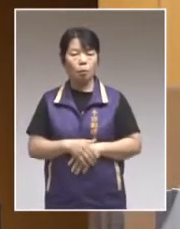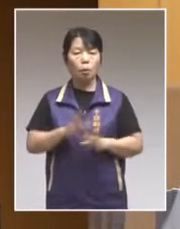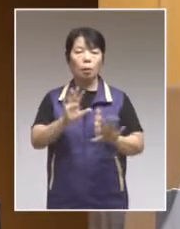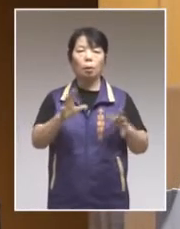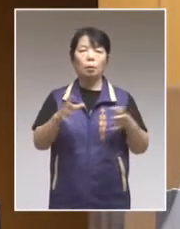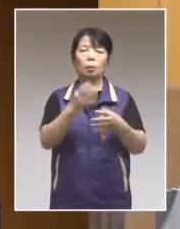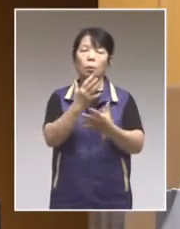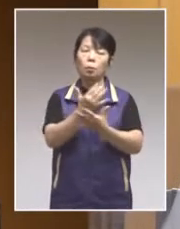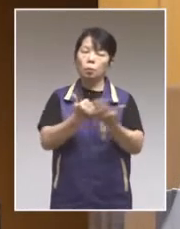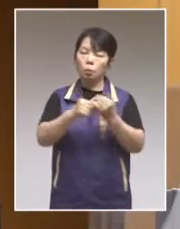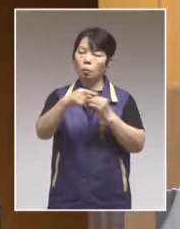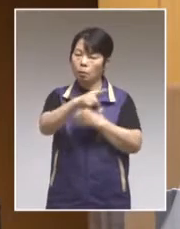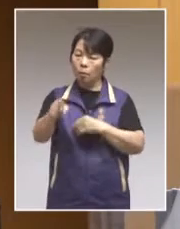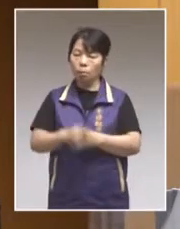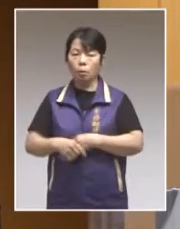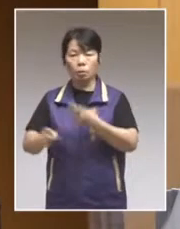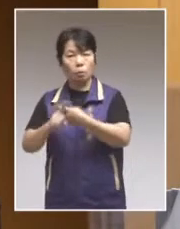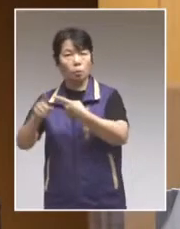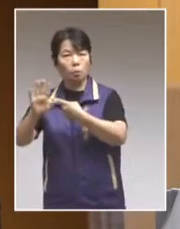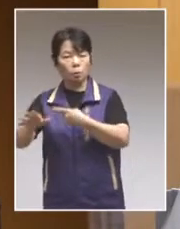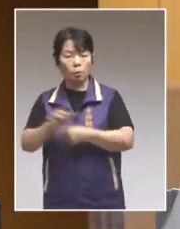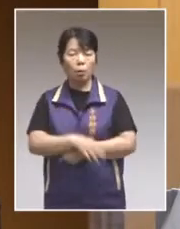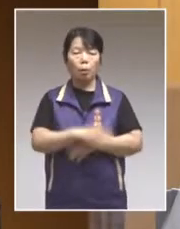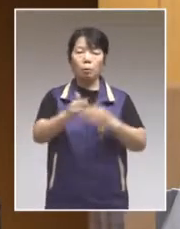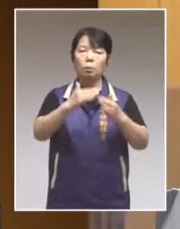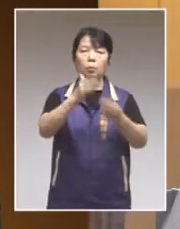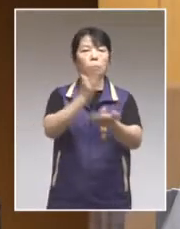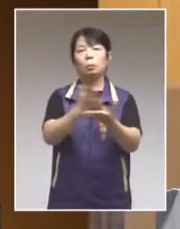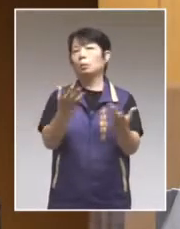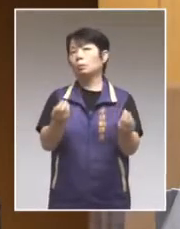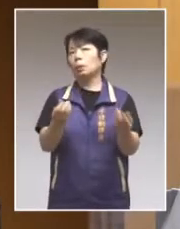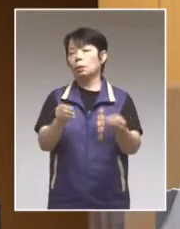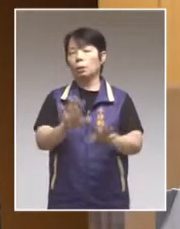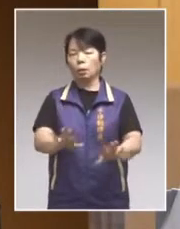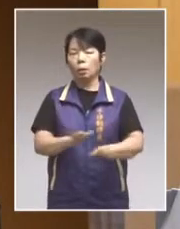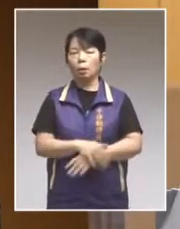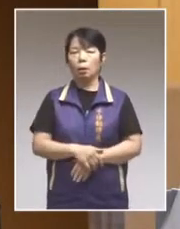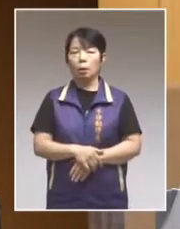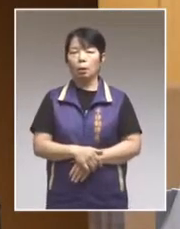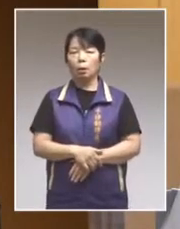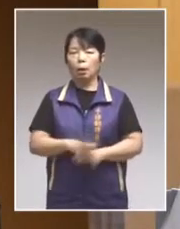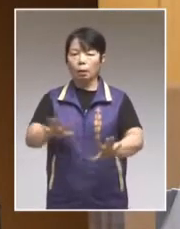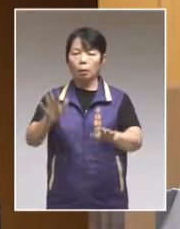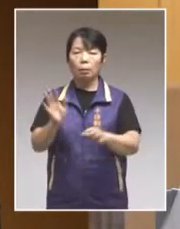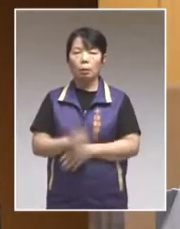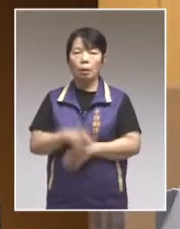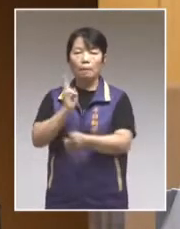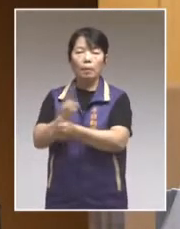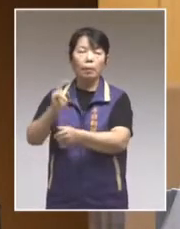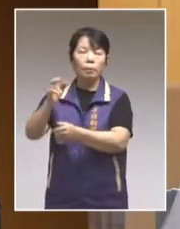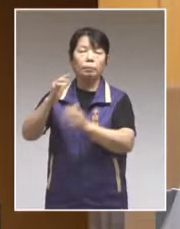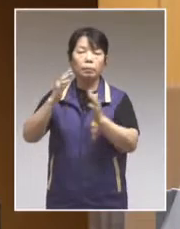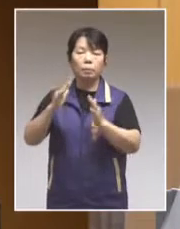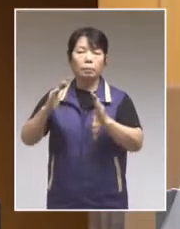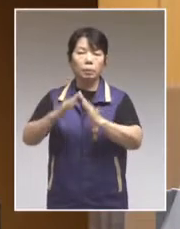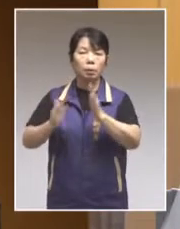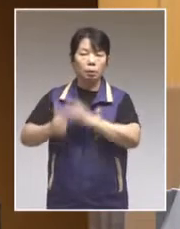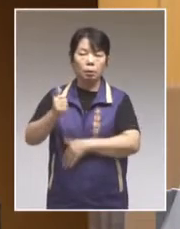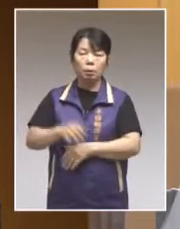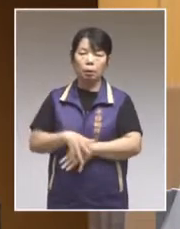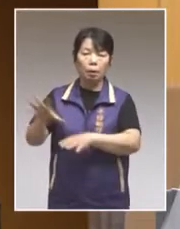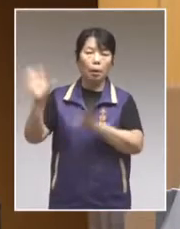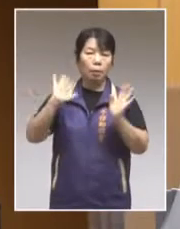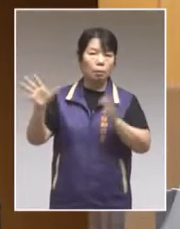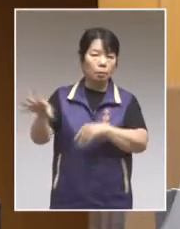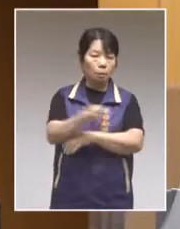天确诊，那学校没有立即停课，也没有告诉家长，那今天才请他们带小孩子回来，那结果小孩子有腹泻呕吐的症